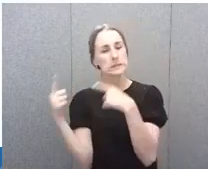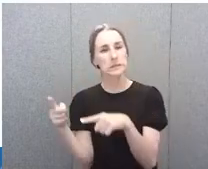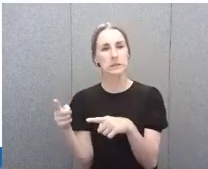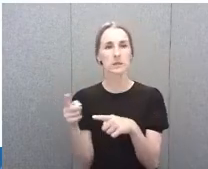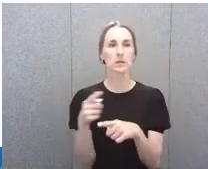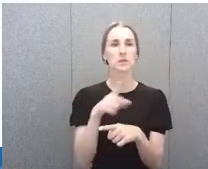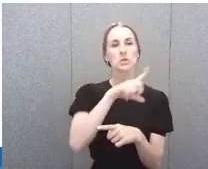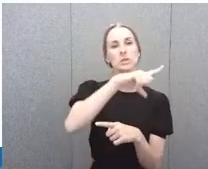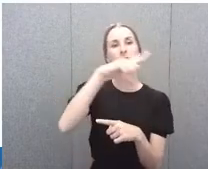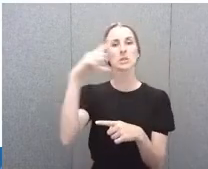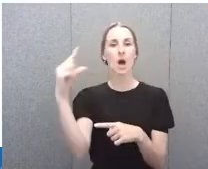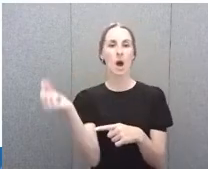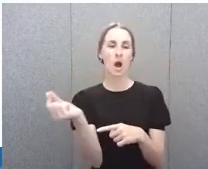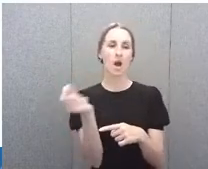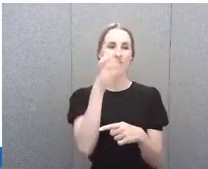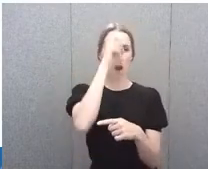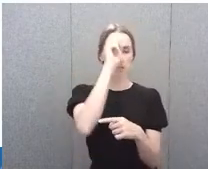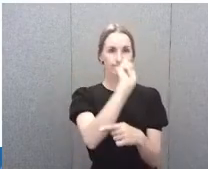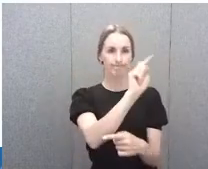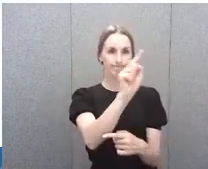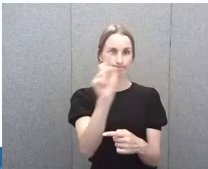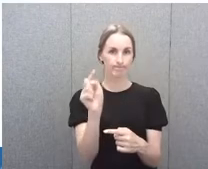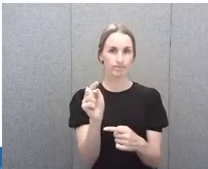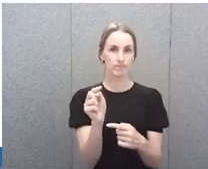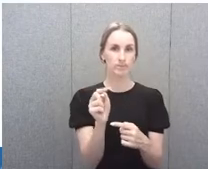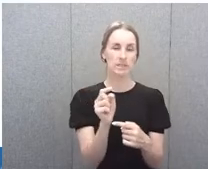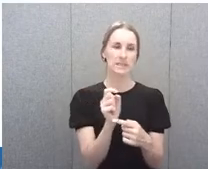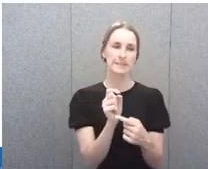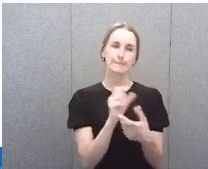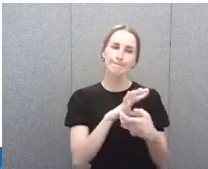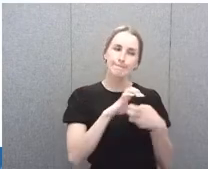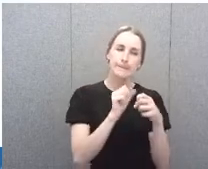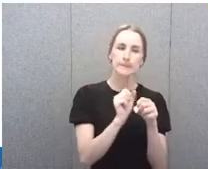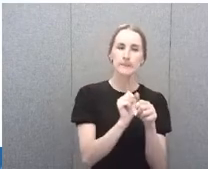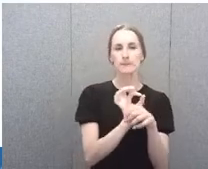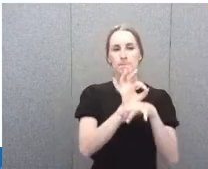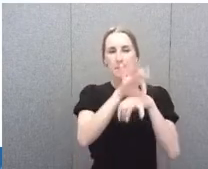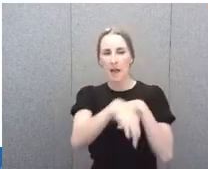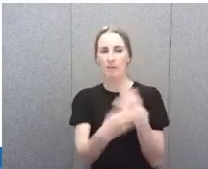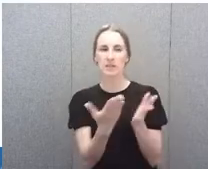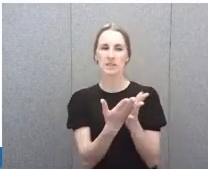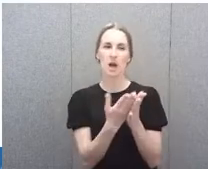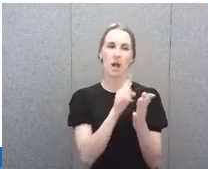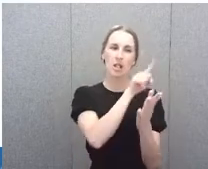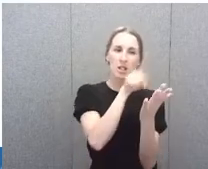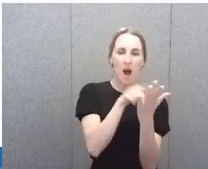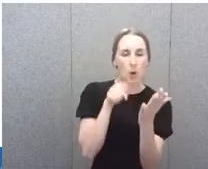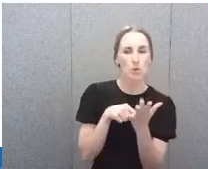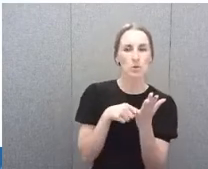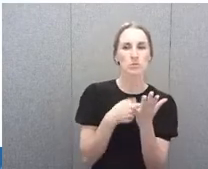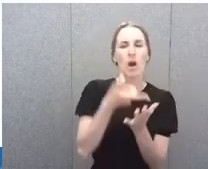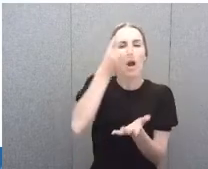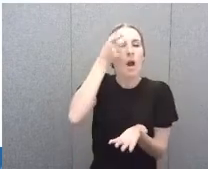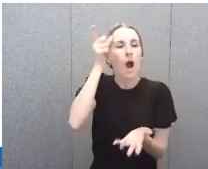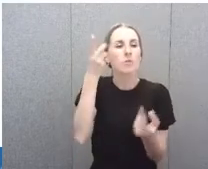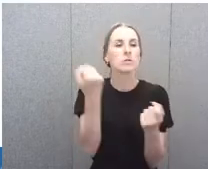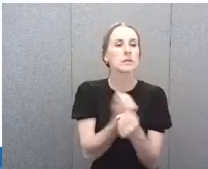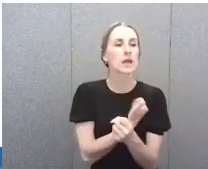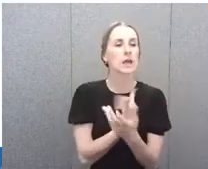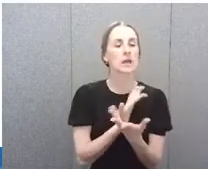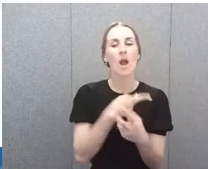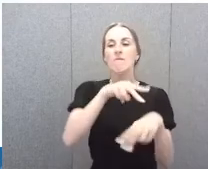других странах постсоветского пространства, невзирая на то, что еще есть давление, такие дурацкие вопросы, зачем